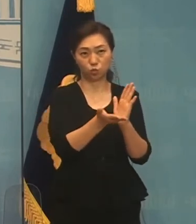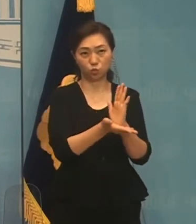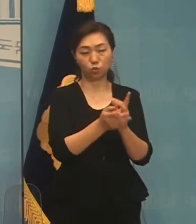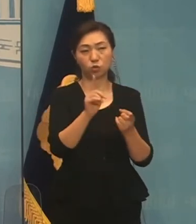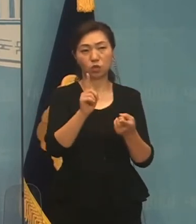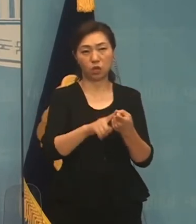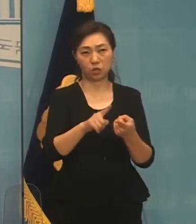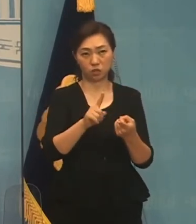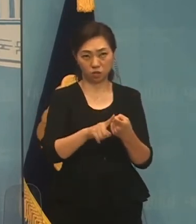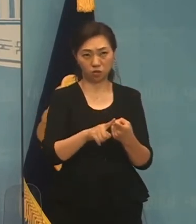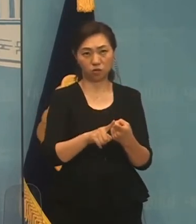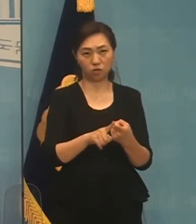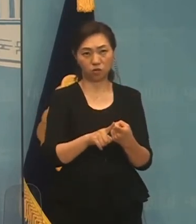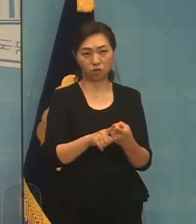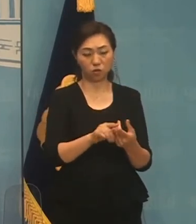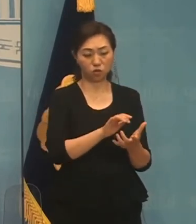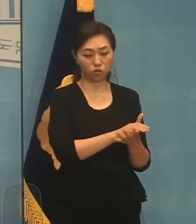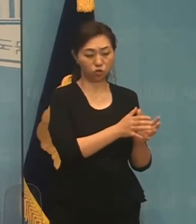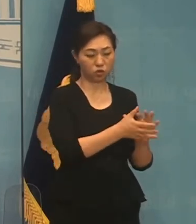유치원부터